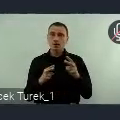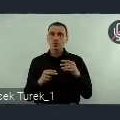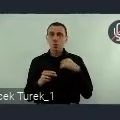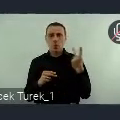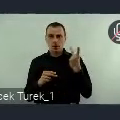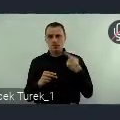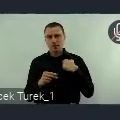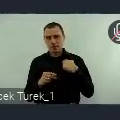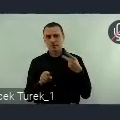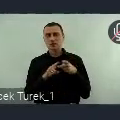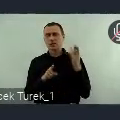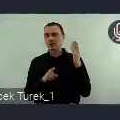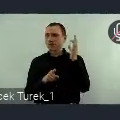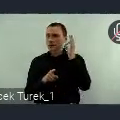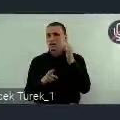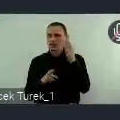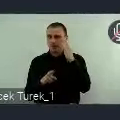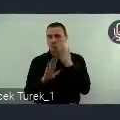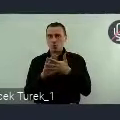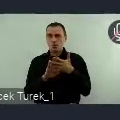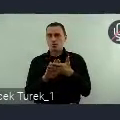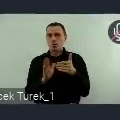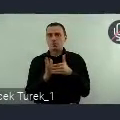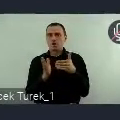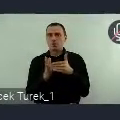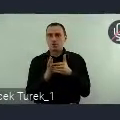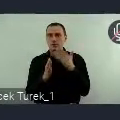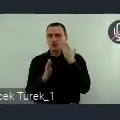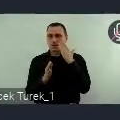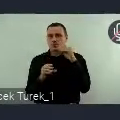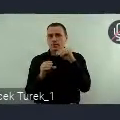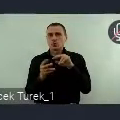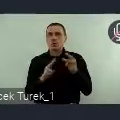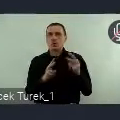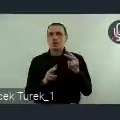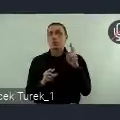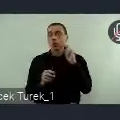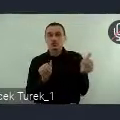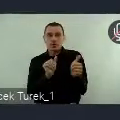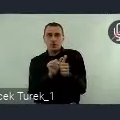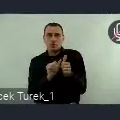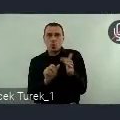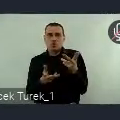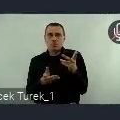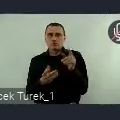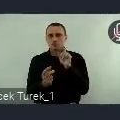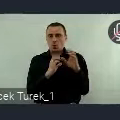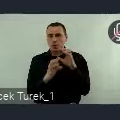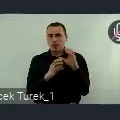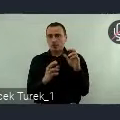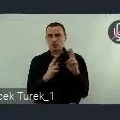wcześniej to są ludzie którzy po brać udział w komunikacji z głuchą bo to zawsze jest najlepsza metoda na